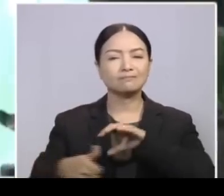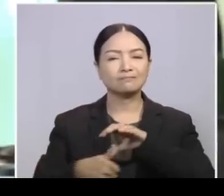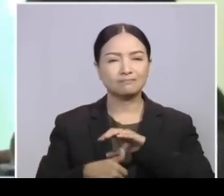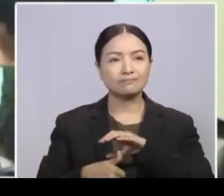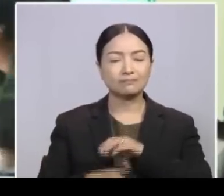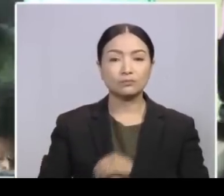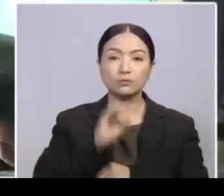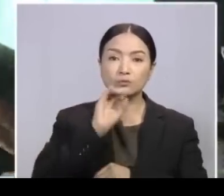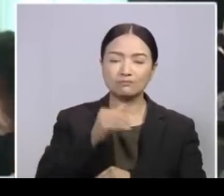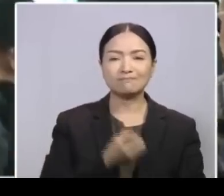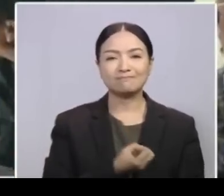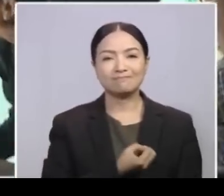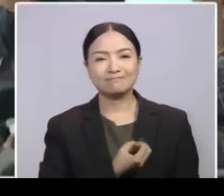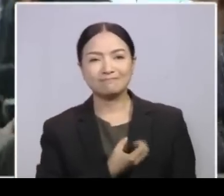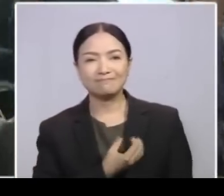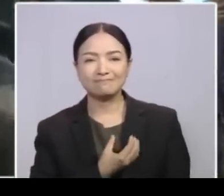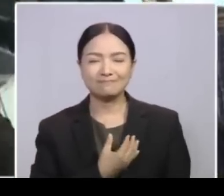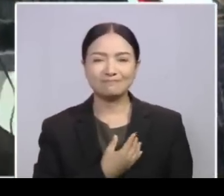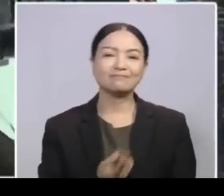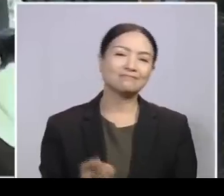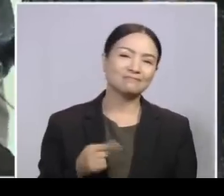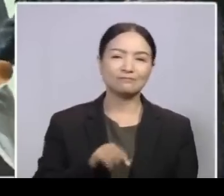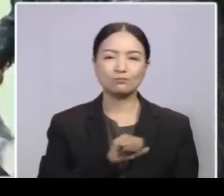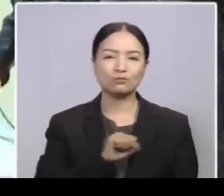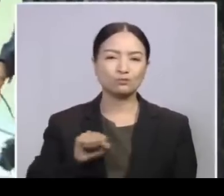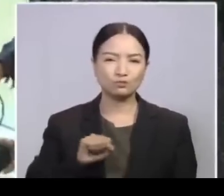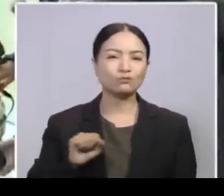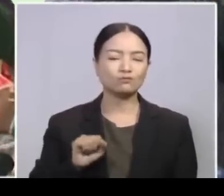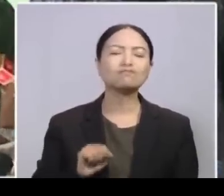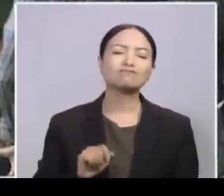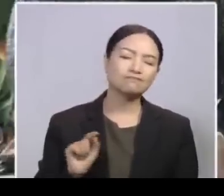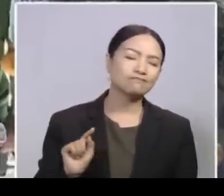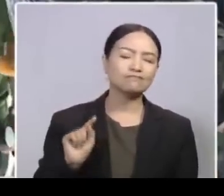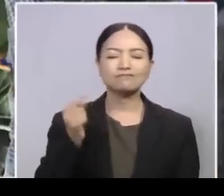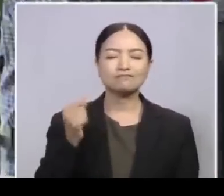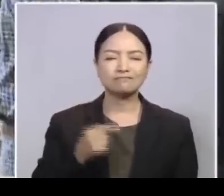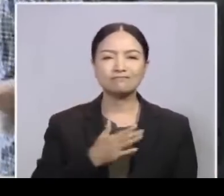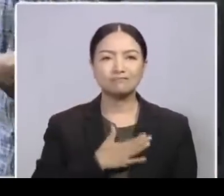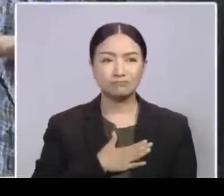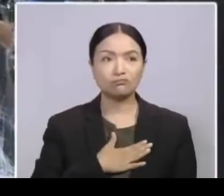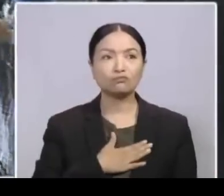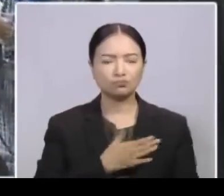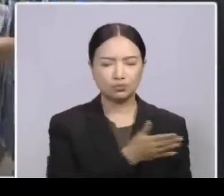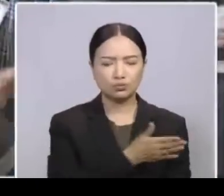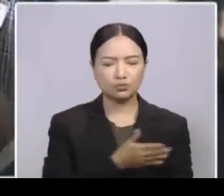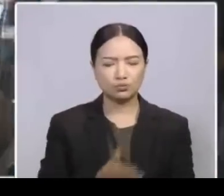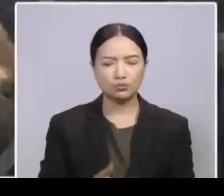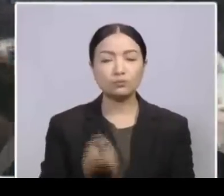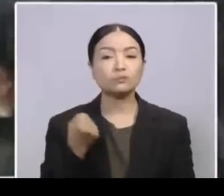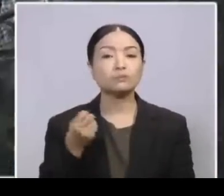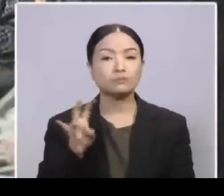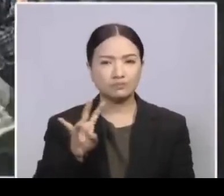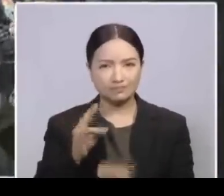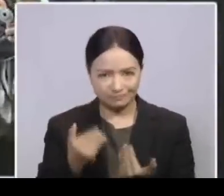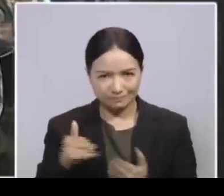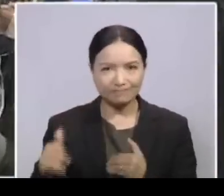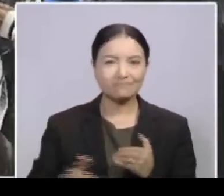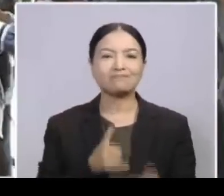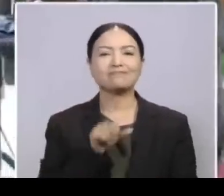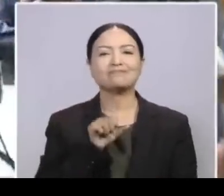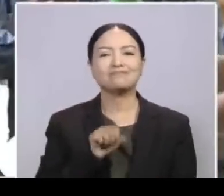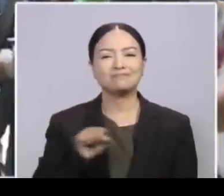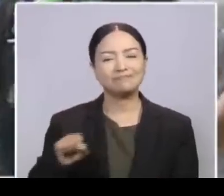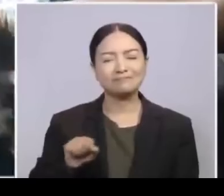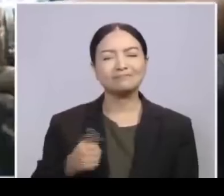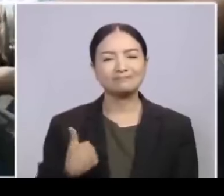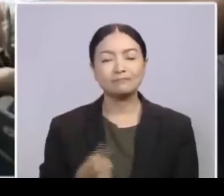พร้อมกับบอกว่าตื่นเต้นกับการได้กลับมาเป็นส.ส.อีกครั้งครั้งนี้คือรอบ17ปีเลยนะคะส่วนประเด็นการเลือกประธานสภ